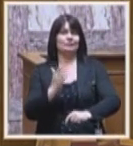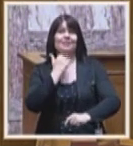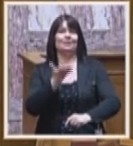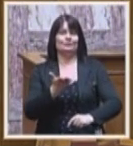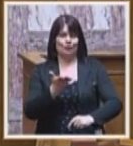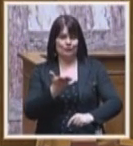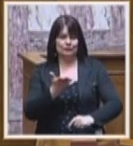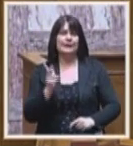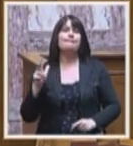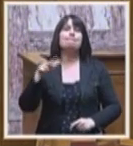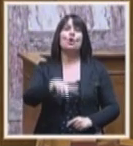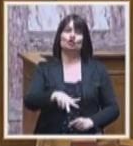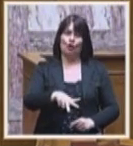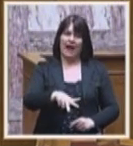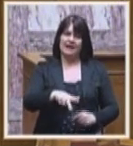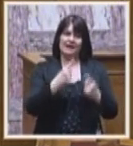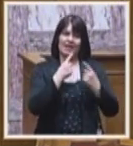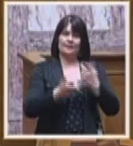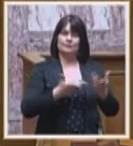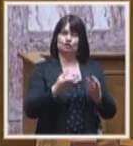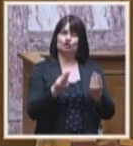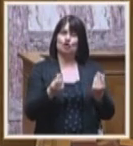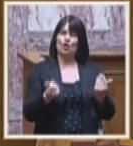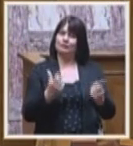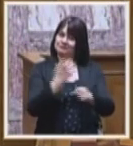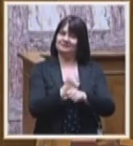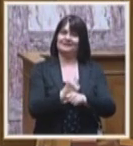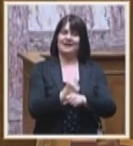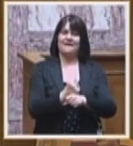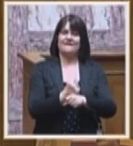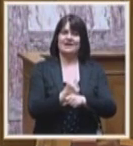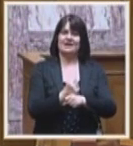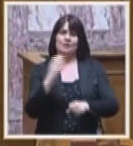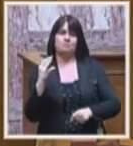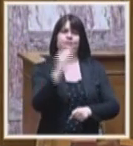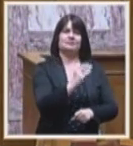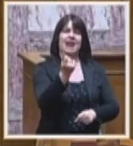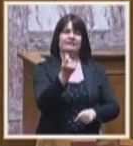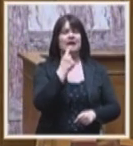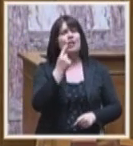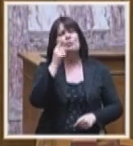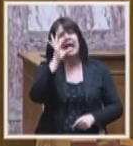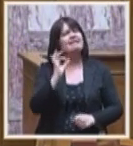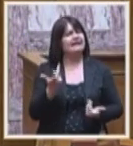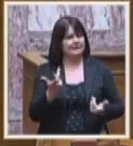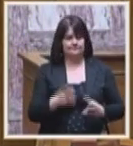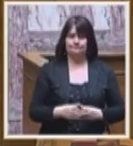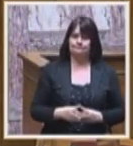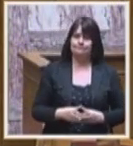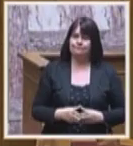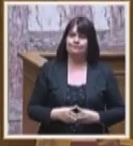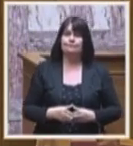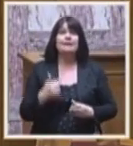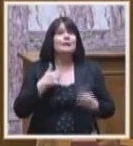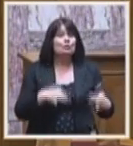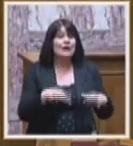ότι στην Πορτογαλία διαπραγματεύτηκαν καλύτερα από εμάς τους όρους χρηματοδότησης. Για να δούμε ποια είναι η αλήθεια. Από πού